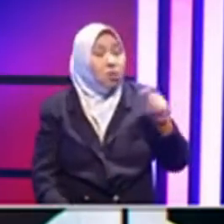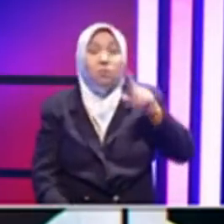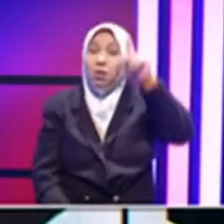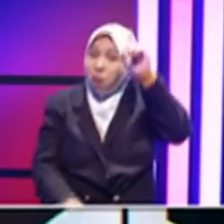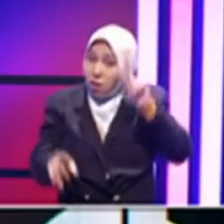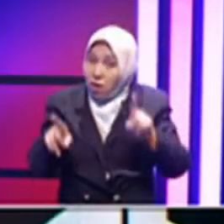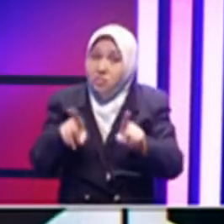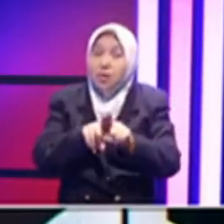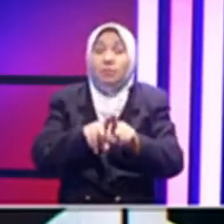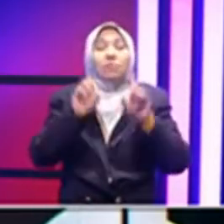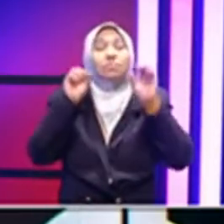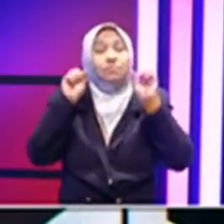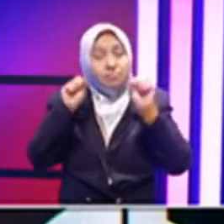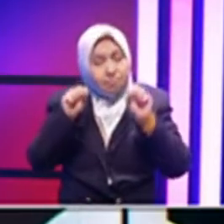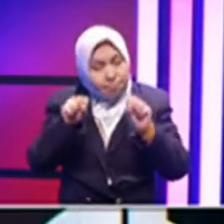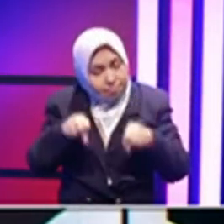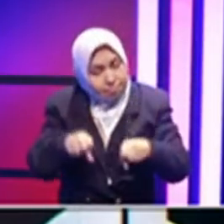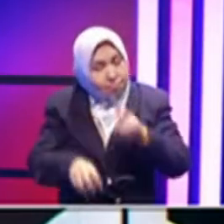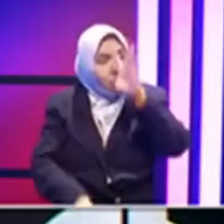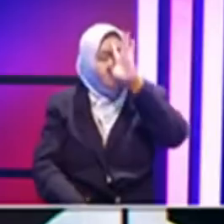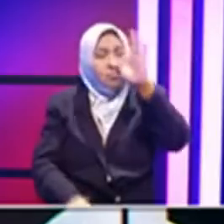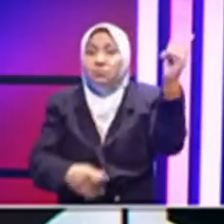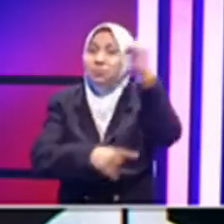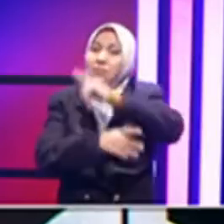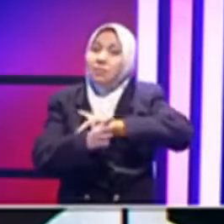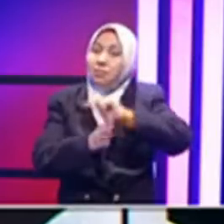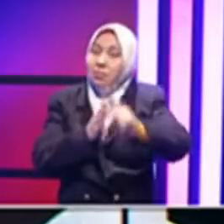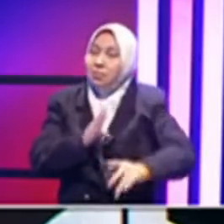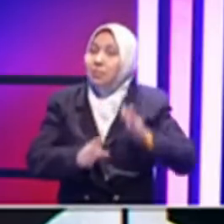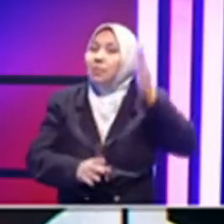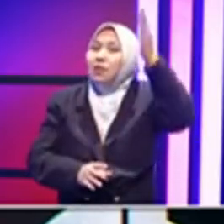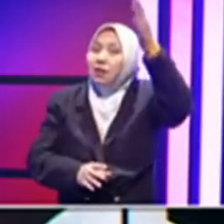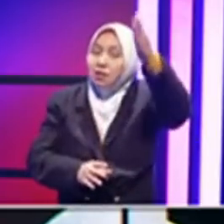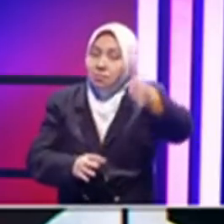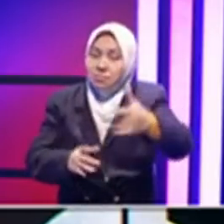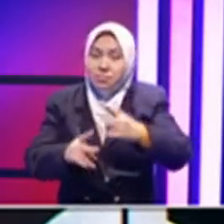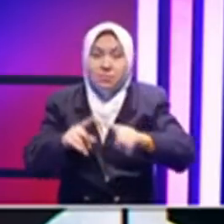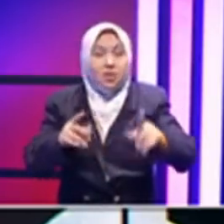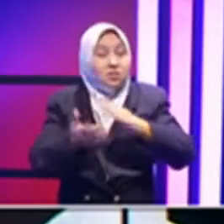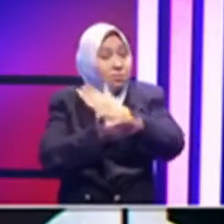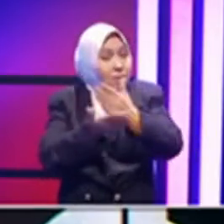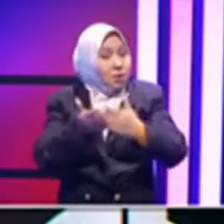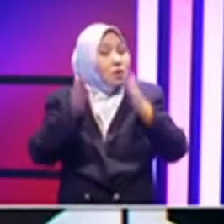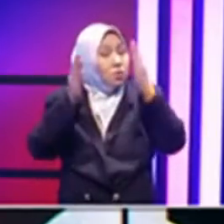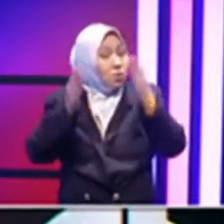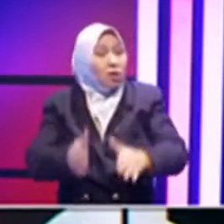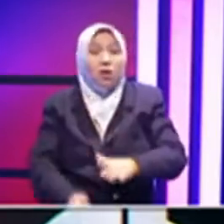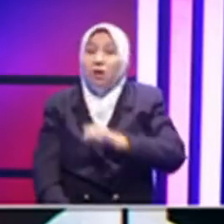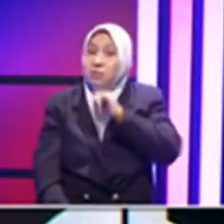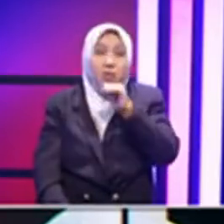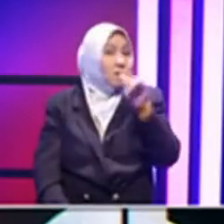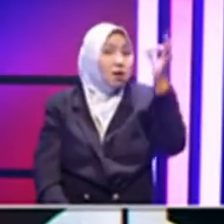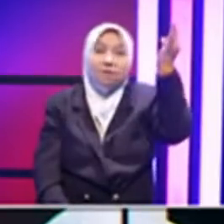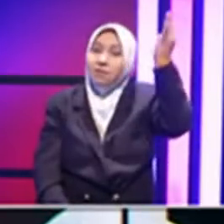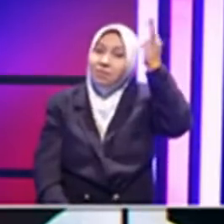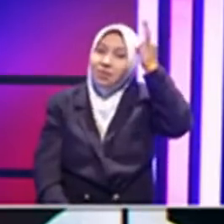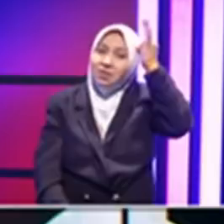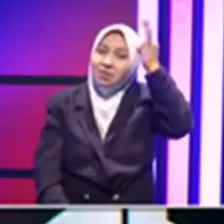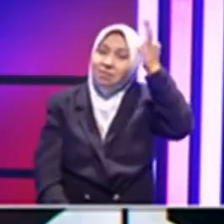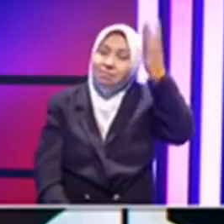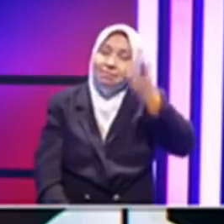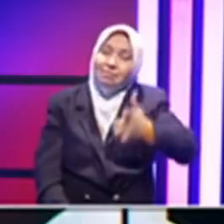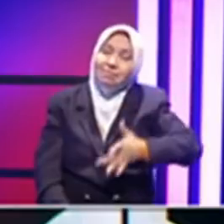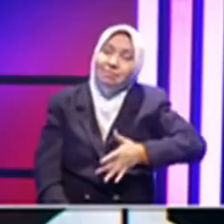sama boleh mencipta hari akhirat nanti, tetapi bagi sebahagian orang yang tidak berfikir, dia merasakan